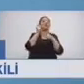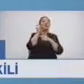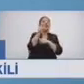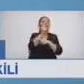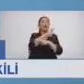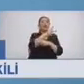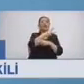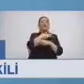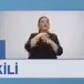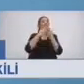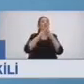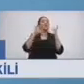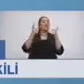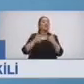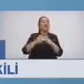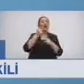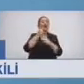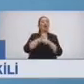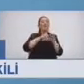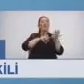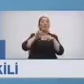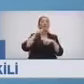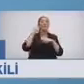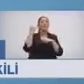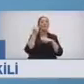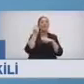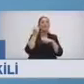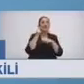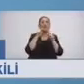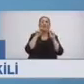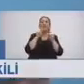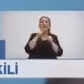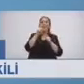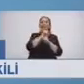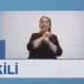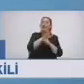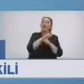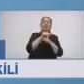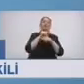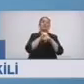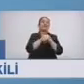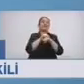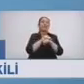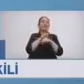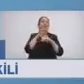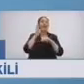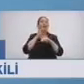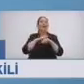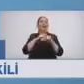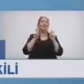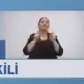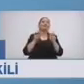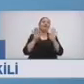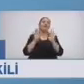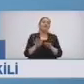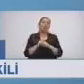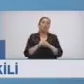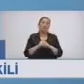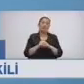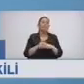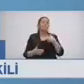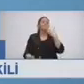şehirlerin görev alanlarına olan bir kısım işleri de bu pandemi döneminde yapmak zorunda kalmıştır.